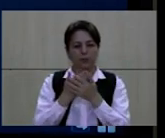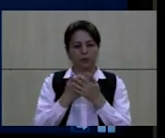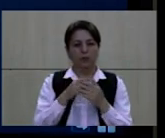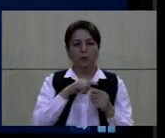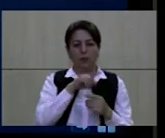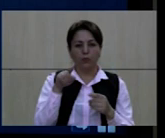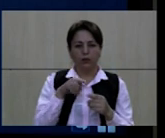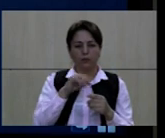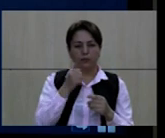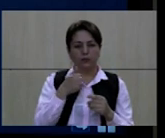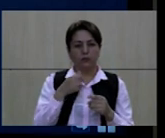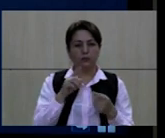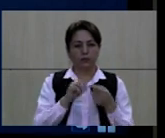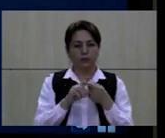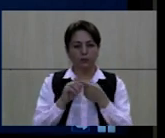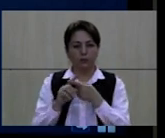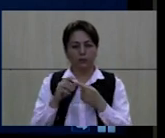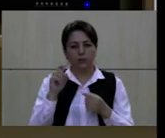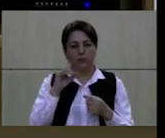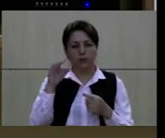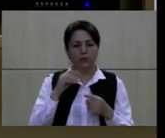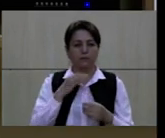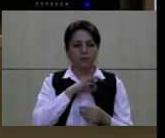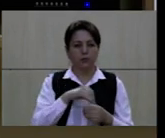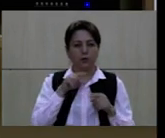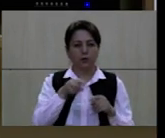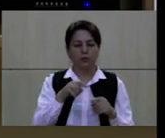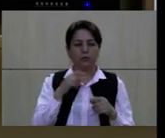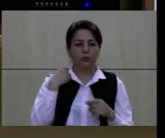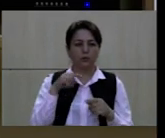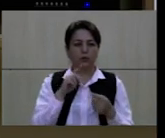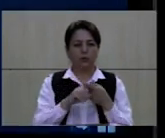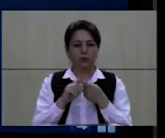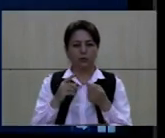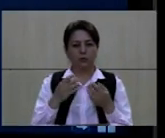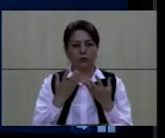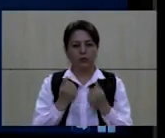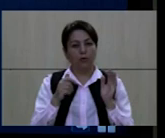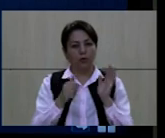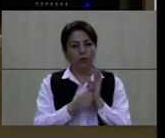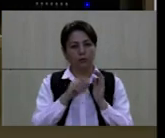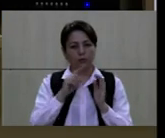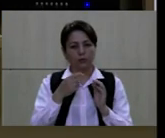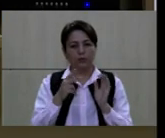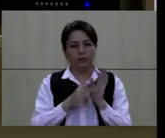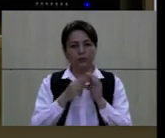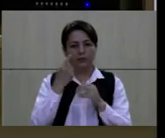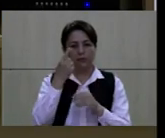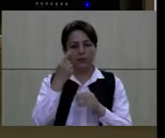Keling, avval qo'shish xossasidan foydalanib, avval shu sonlarni qo'shib olamiz. 6.8 dan 1